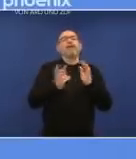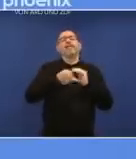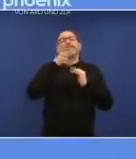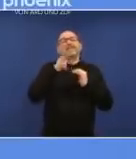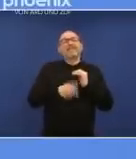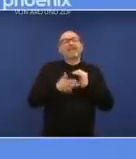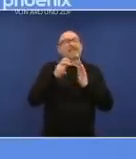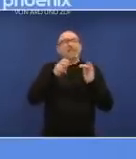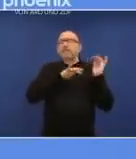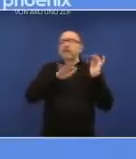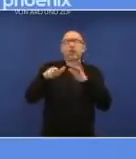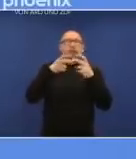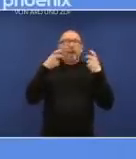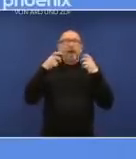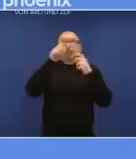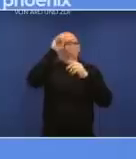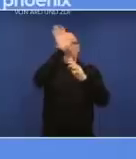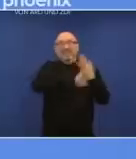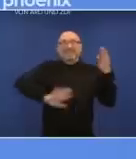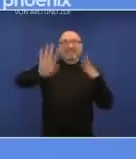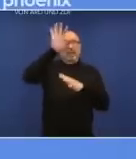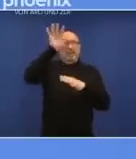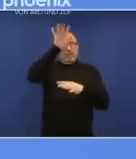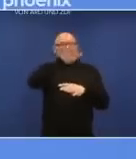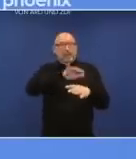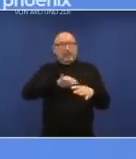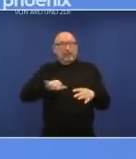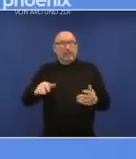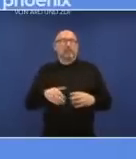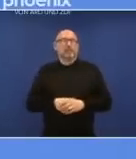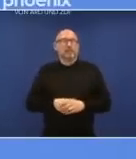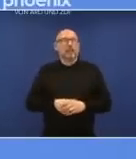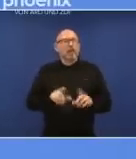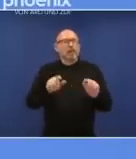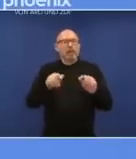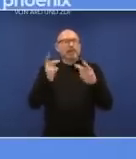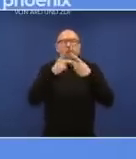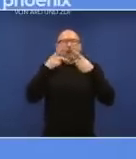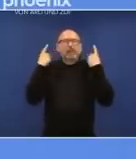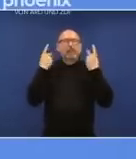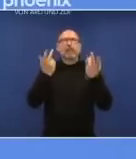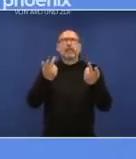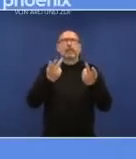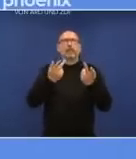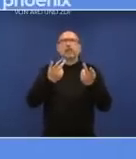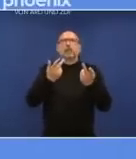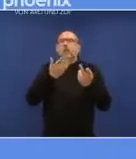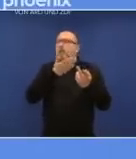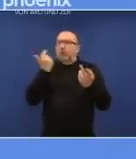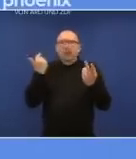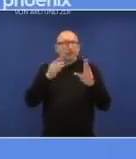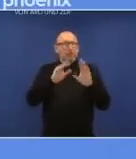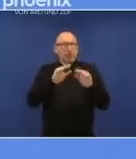ganzen Land. Also es sind jetzt nicht irgendwelche Masken, die man nie eingesetzt